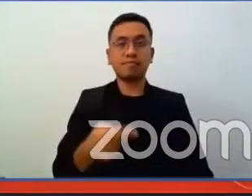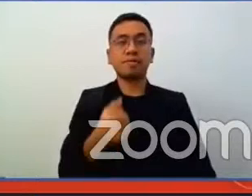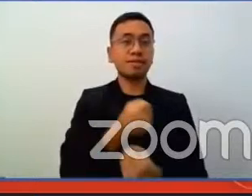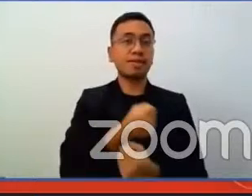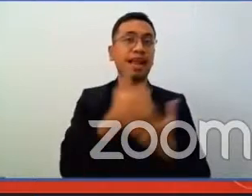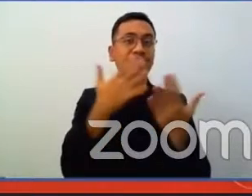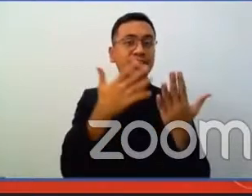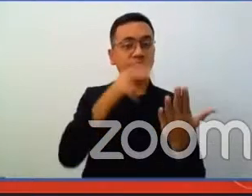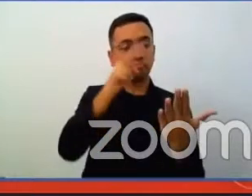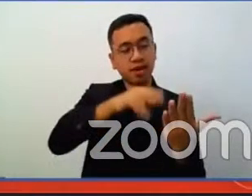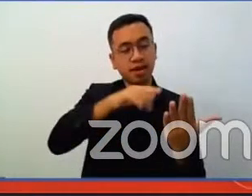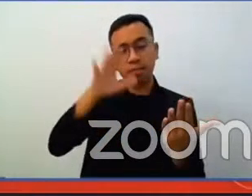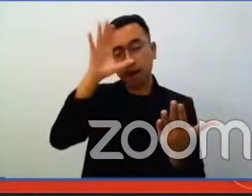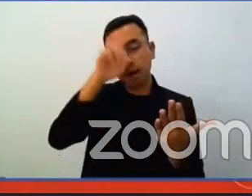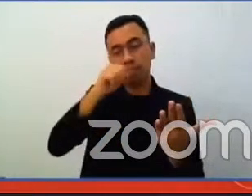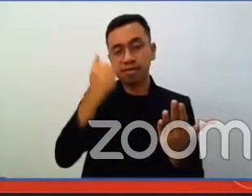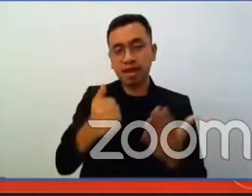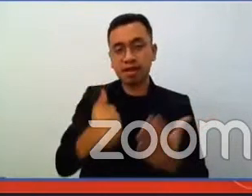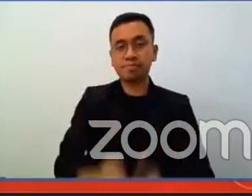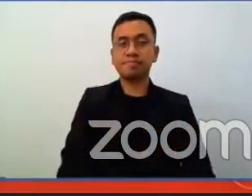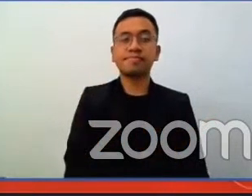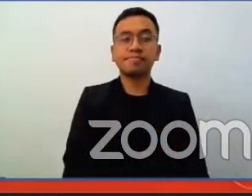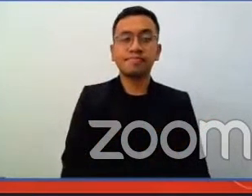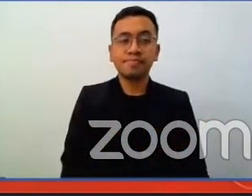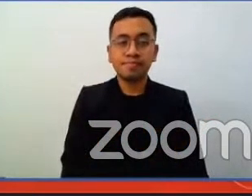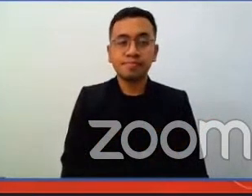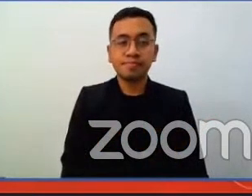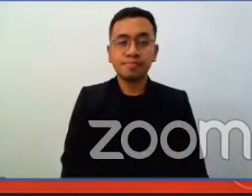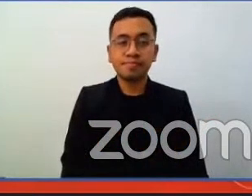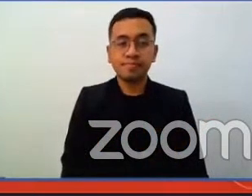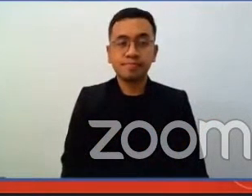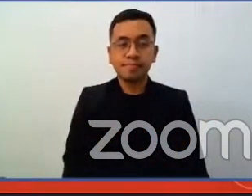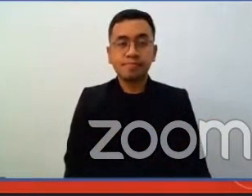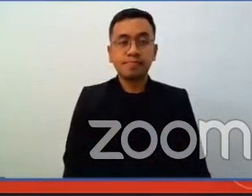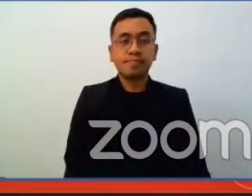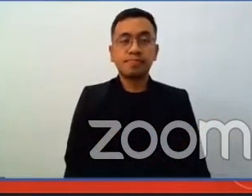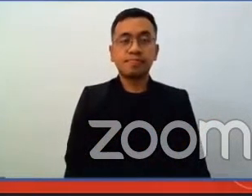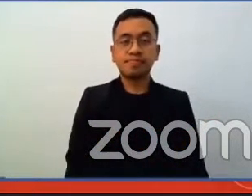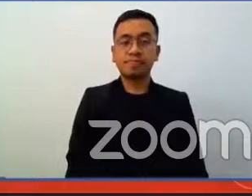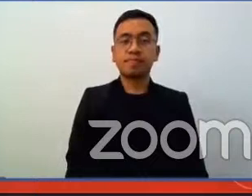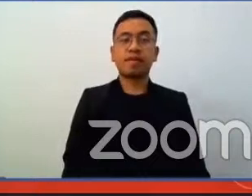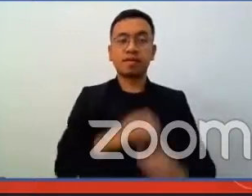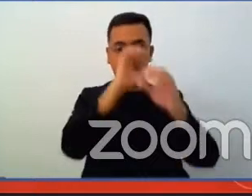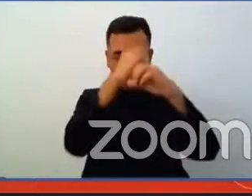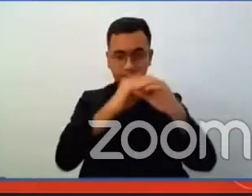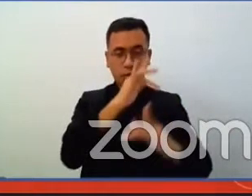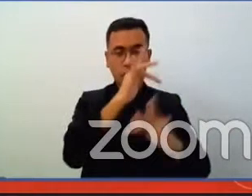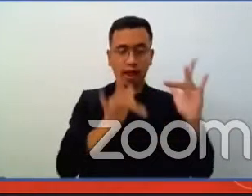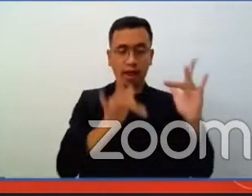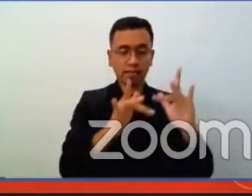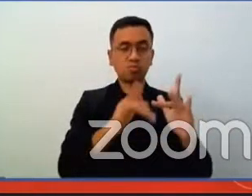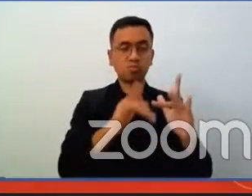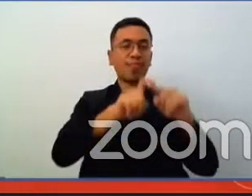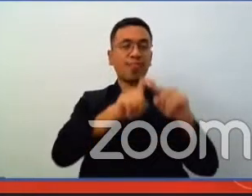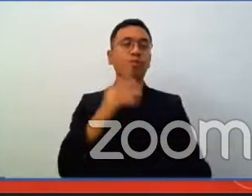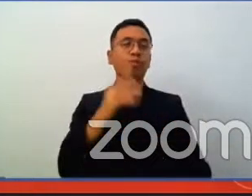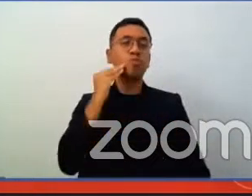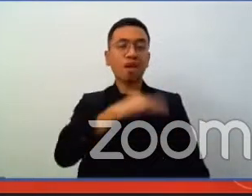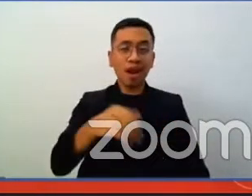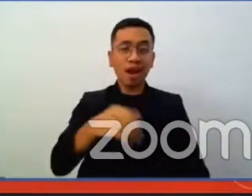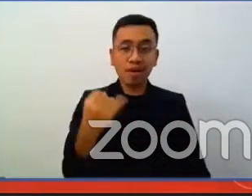kedua, ya, penggunaan virtual lab ini sangat tergantung dengan umur dan daya paham siswa.